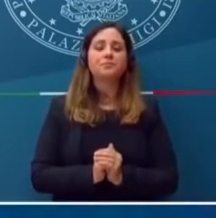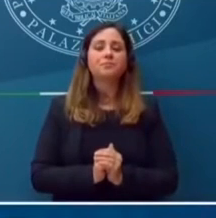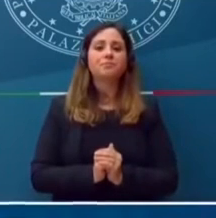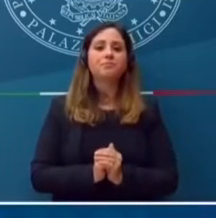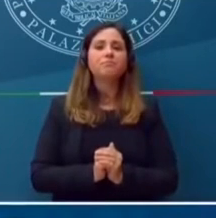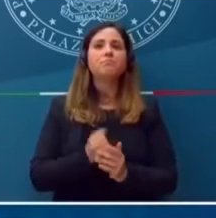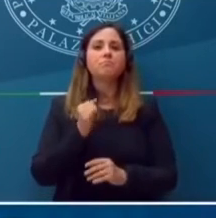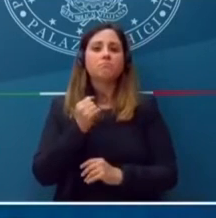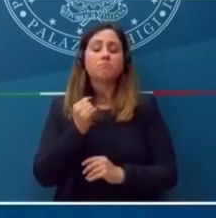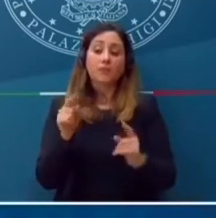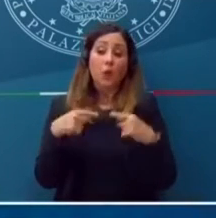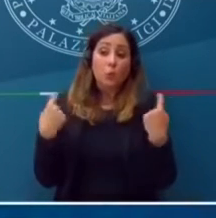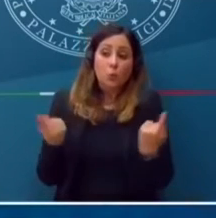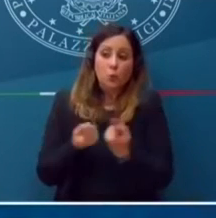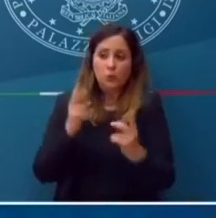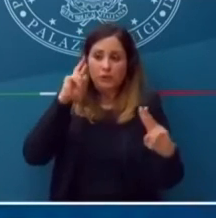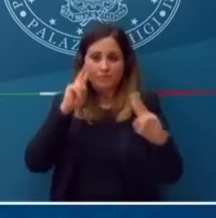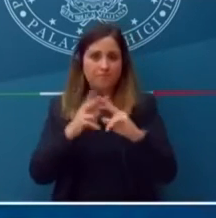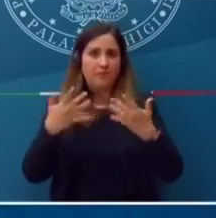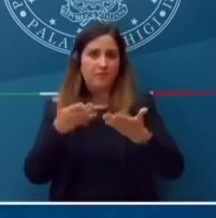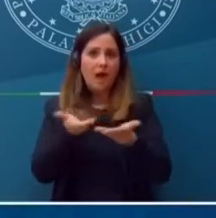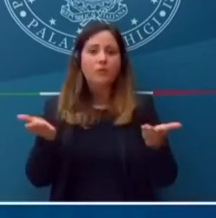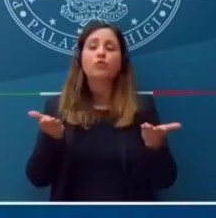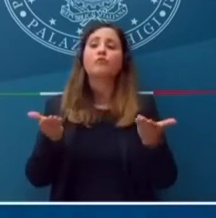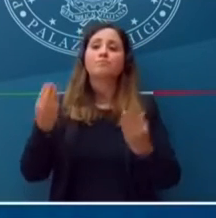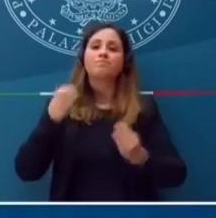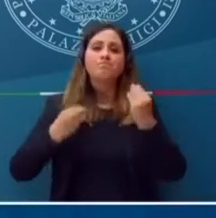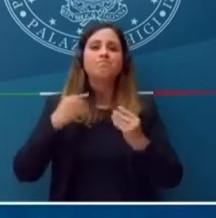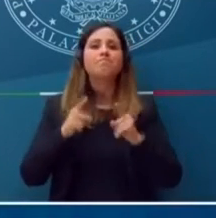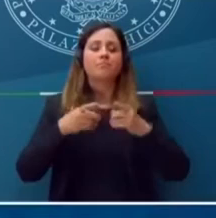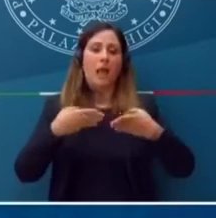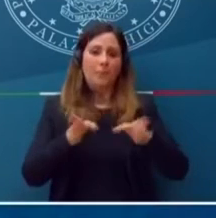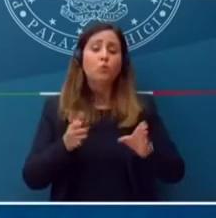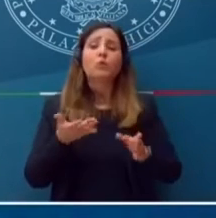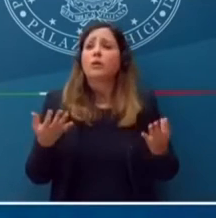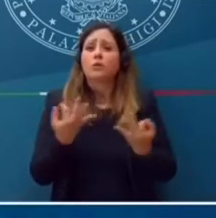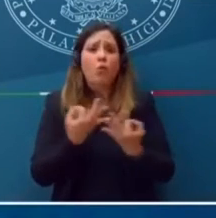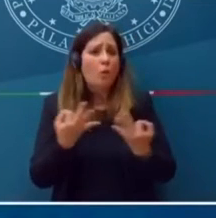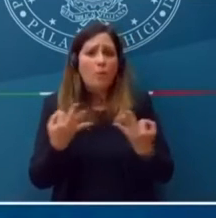Tutti sì, chiedono tutti, diciamo, le aperture, è normale chiedere le aperture e perché